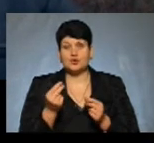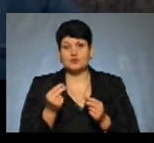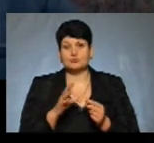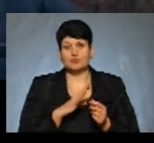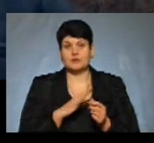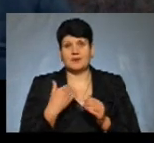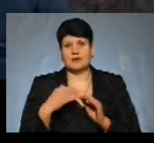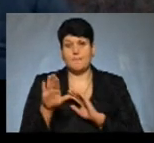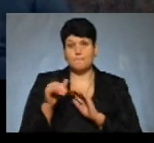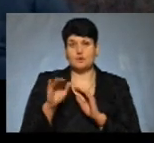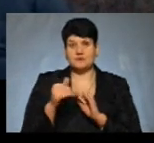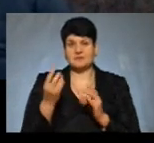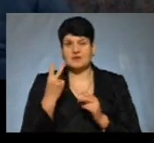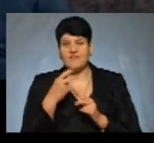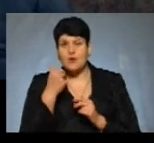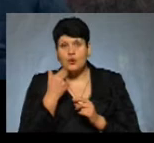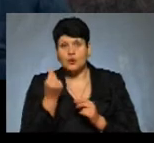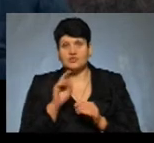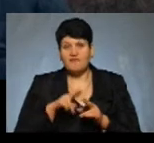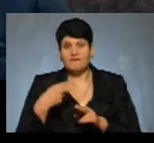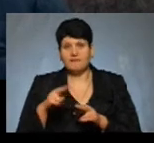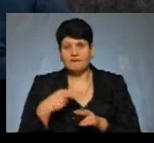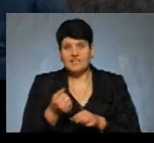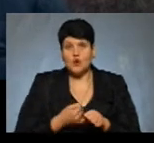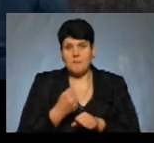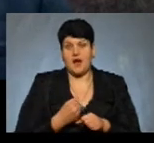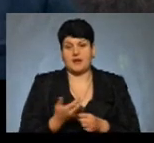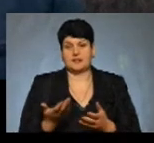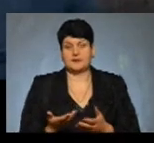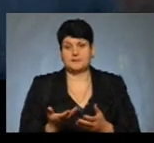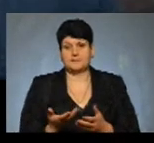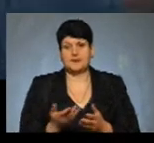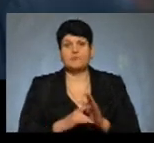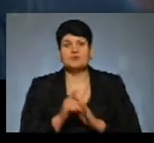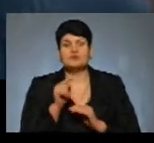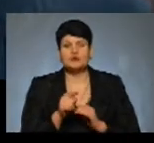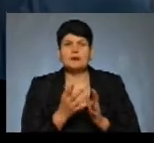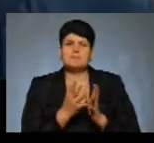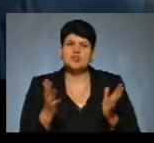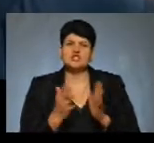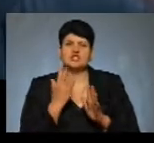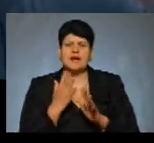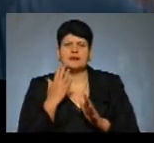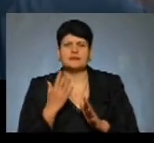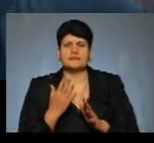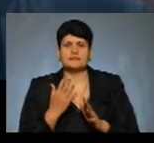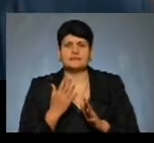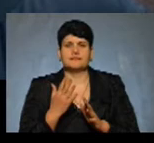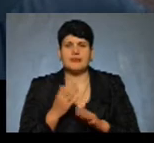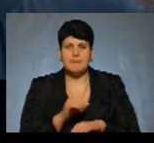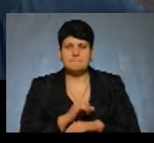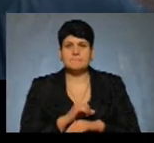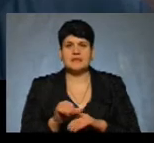треба їх 2 роки віддавати, ті гроші, відробляти. Почнемо з того, де найбільші черги, де доводилося вести? На митниці.